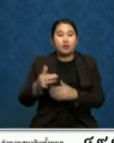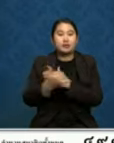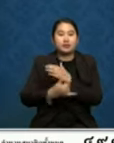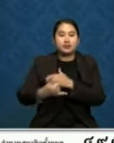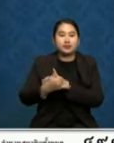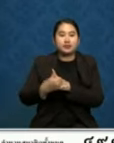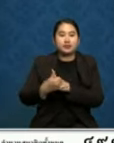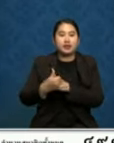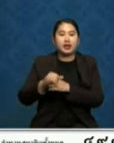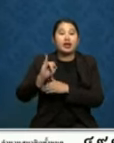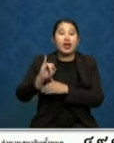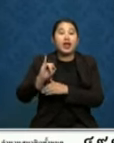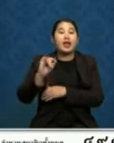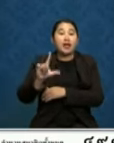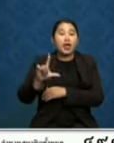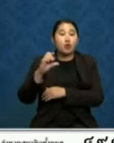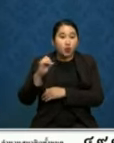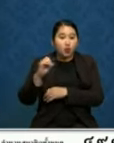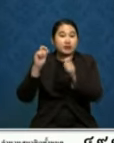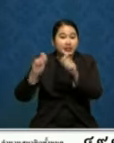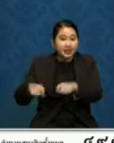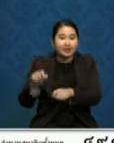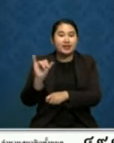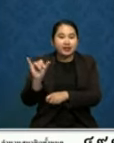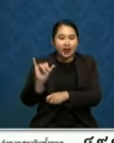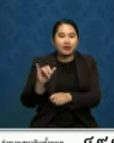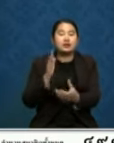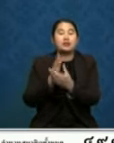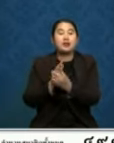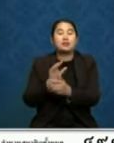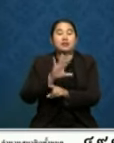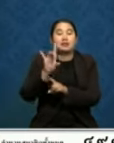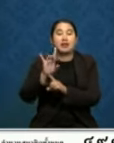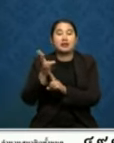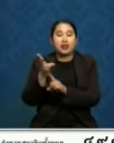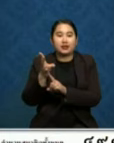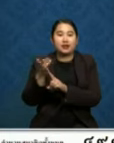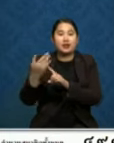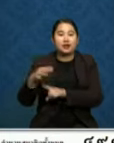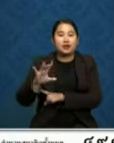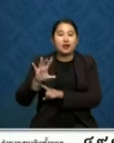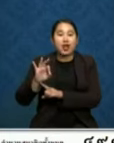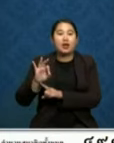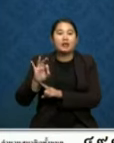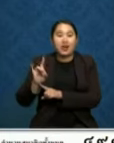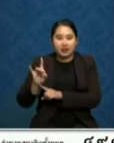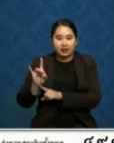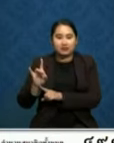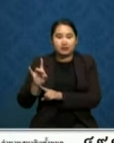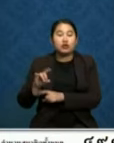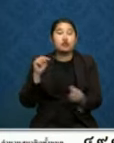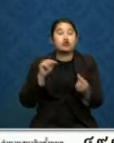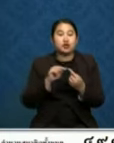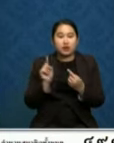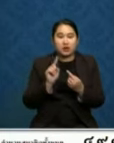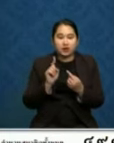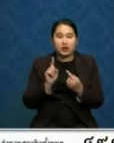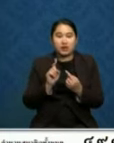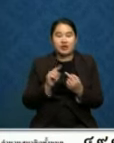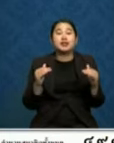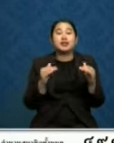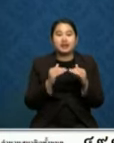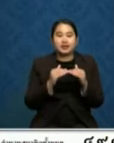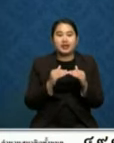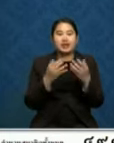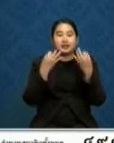ศเลยหรือว่า ILO นะครับฉบับที่87แล้วก็ฉบับที่98ที่ว่าด้วยเรื่องของสิท